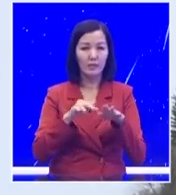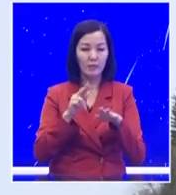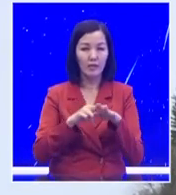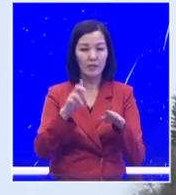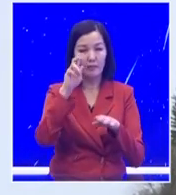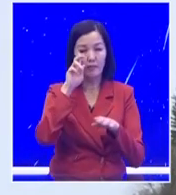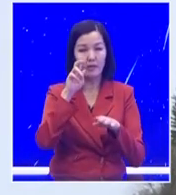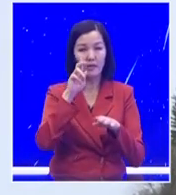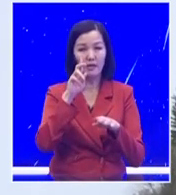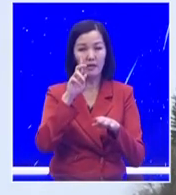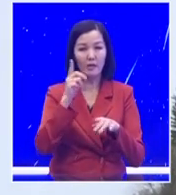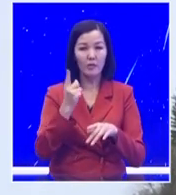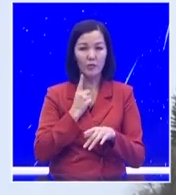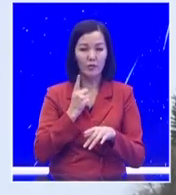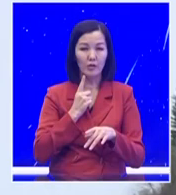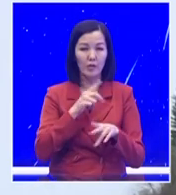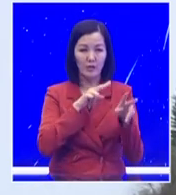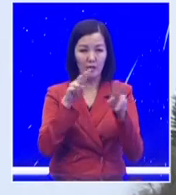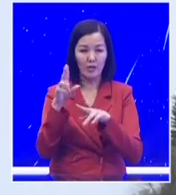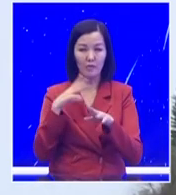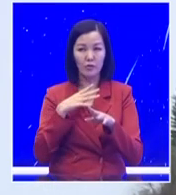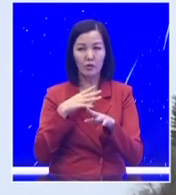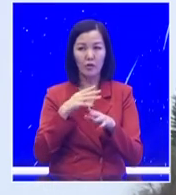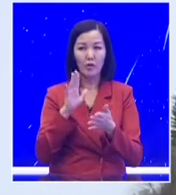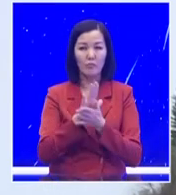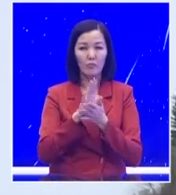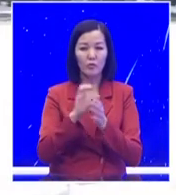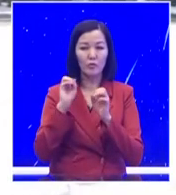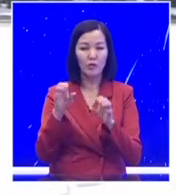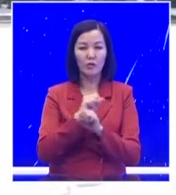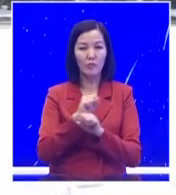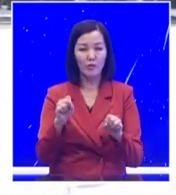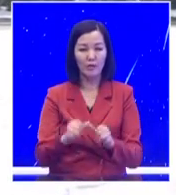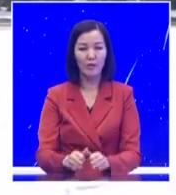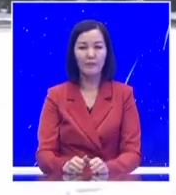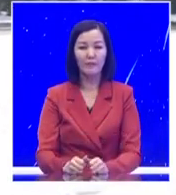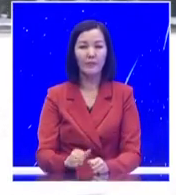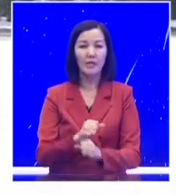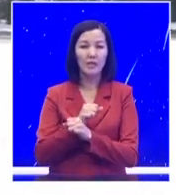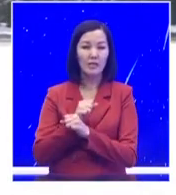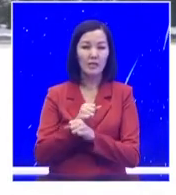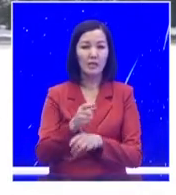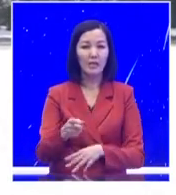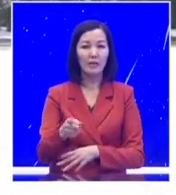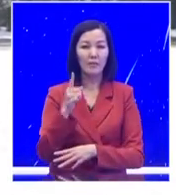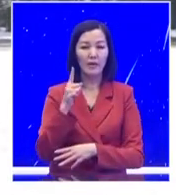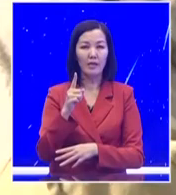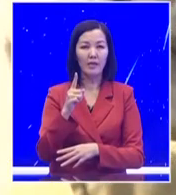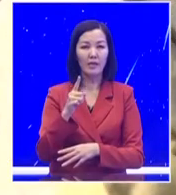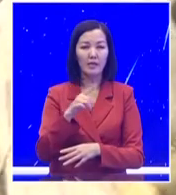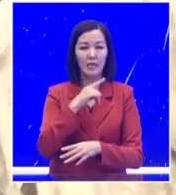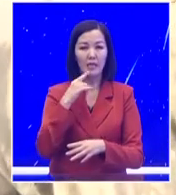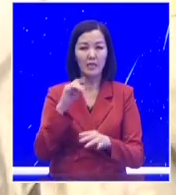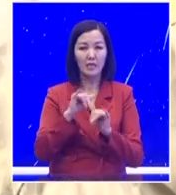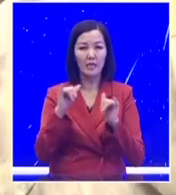мемлекеттік инспекторлар көбінесе соны қарап жүреді. Соны мусор тастатпауға не қылады. Қысқа балық аулау спорты батыс елдерімен Ресейде